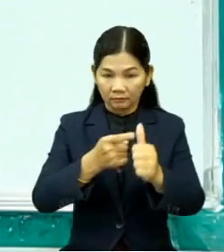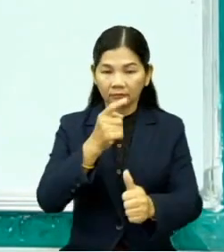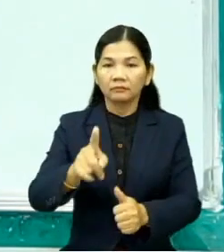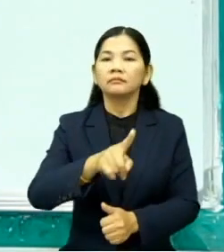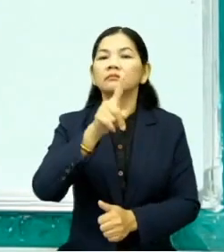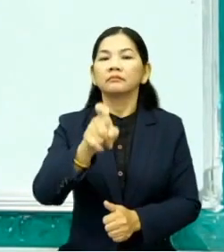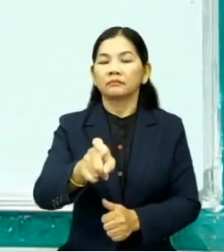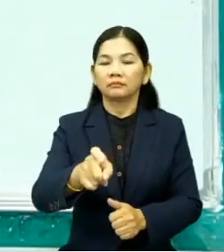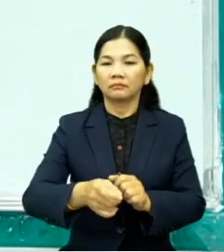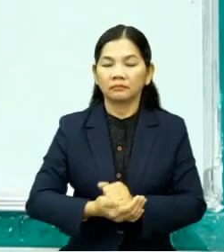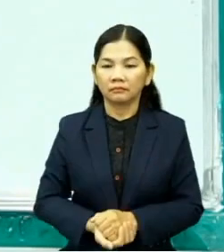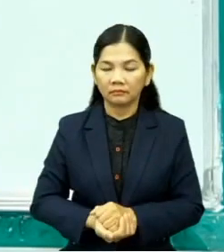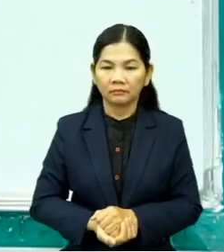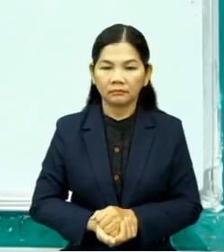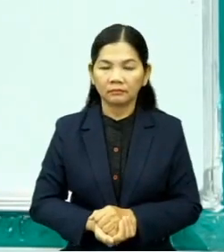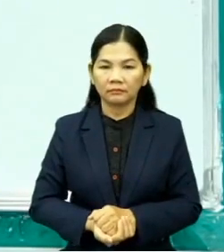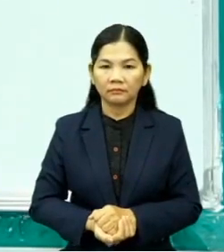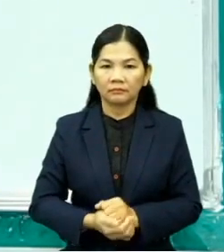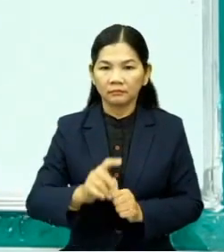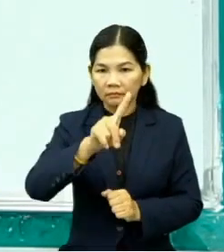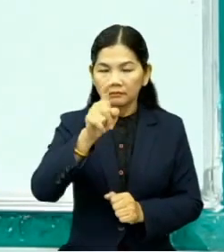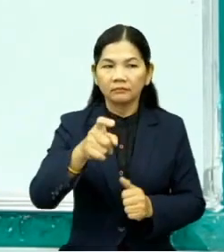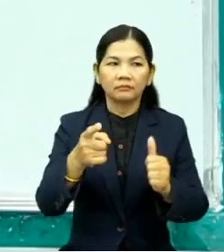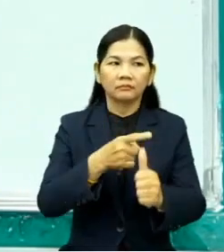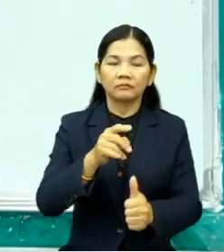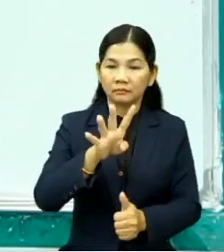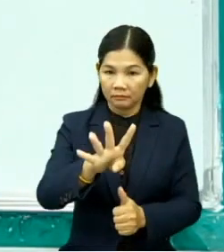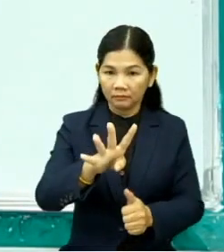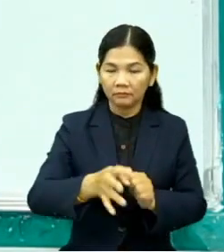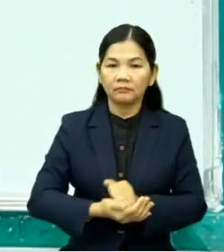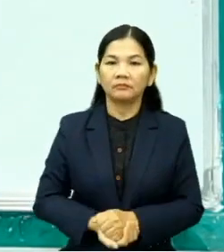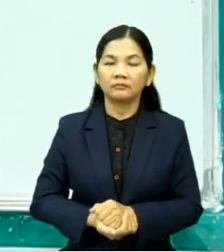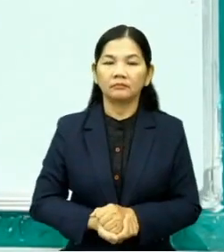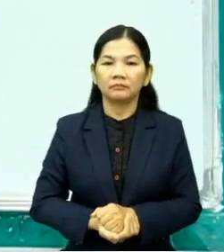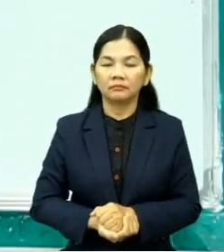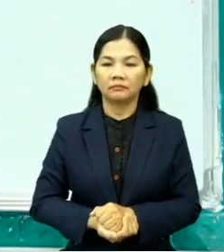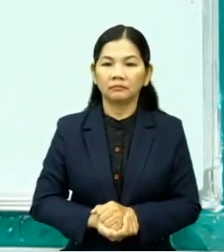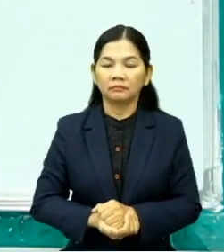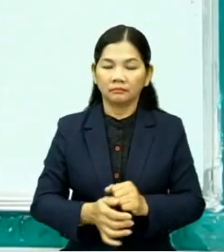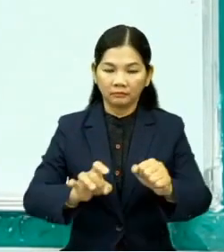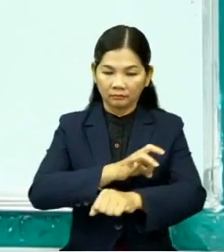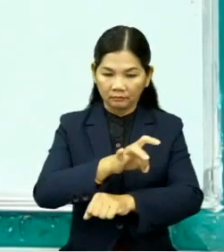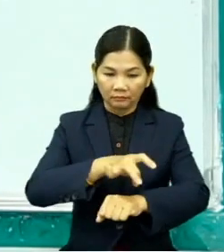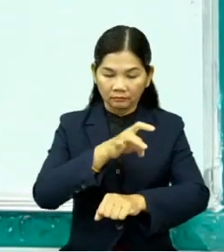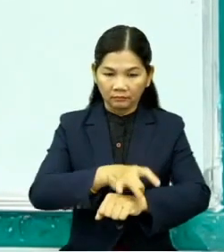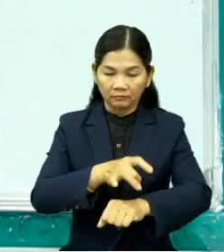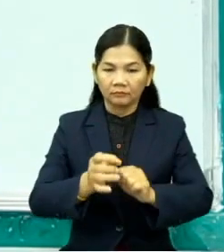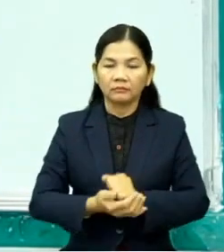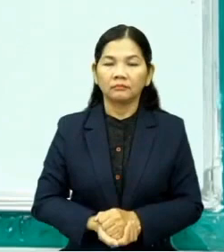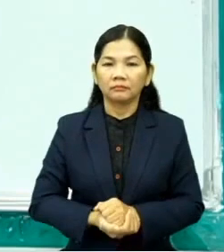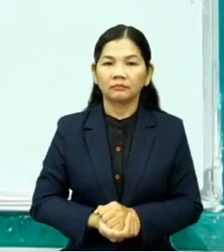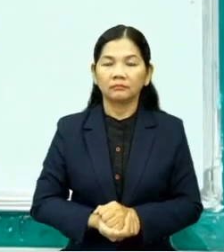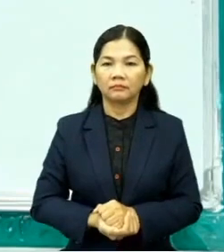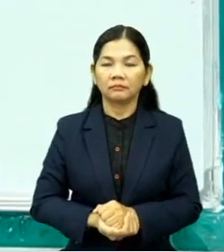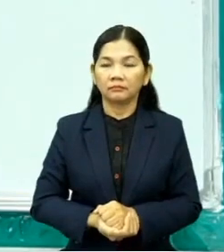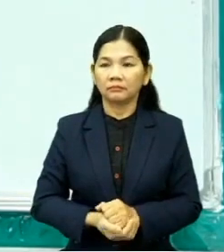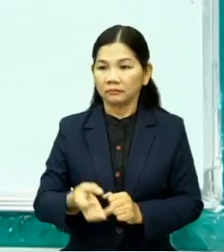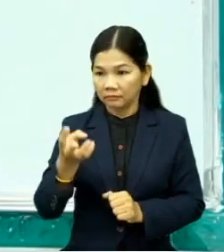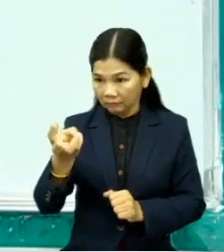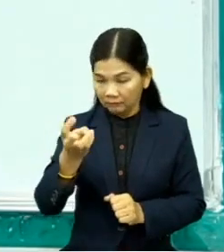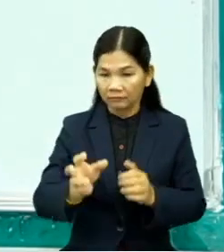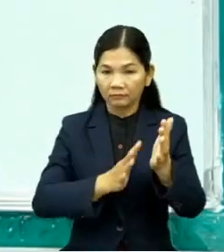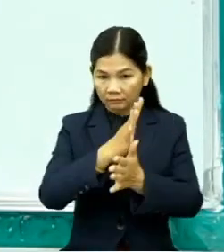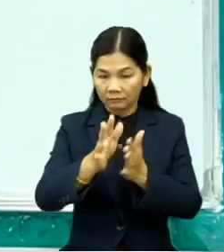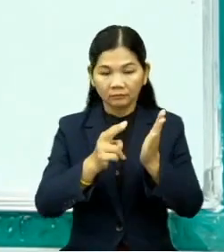ឆ្លើយសំណួរចាមុននឹងកូនឆ្លើយសំណួរទាំង4នេះអញ្ចឹងអ្នកគ្រូទុកពេលណាកូនណាអ្នកគ្រូទុកពេលចាឲ្យកូន